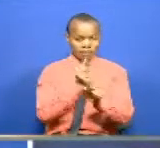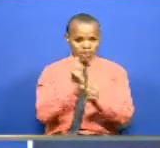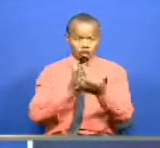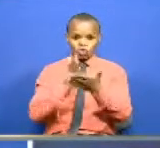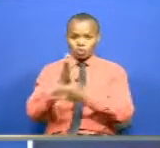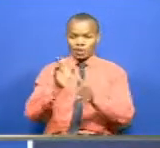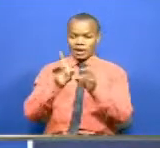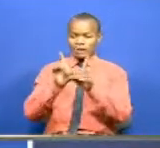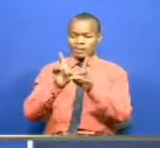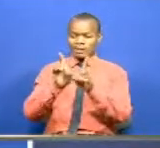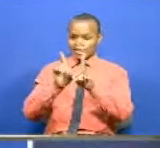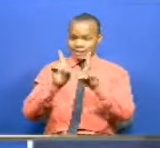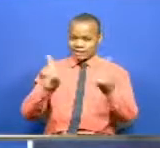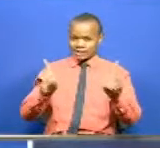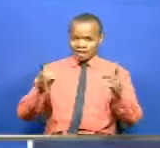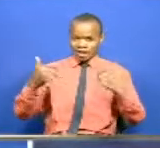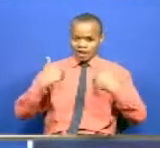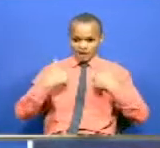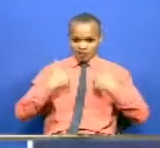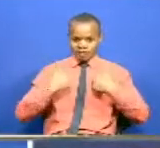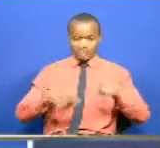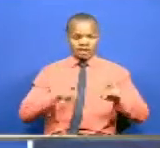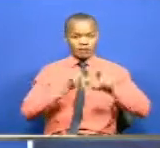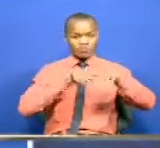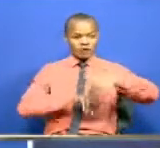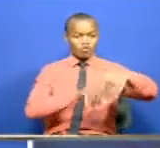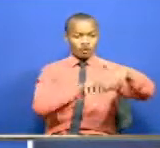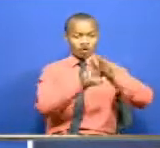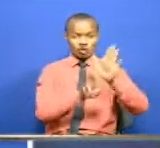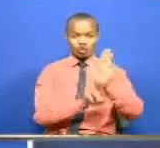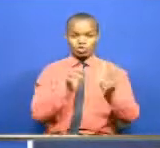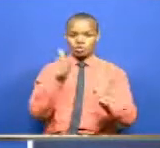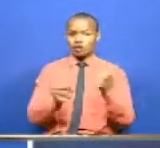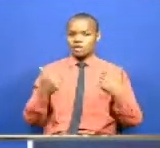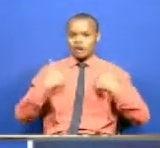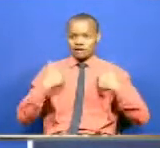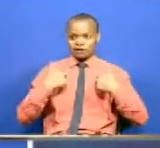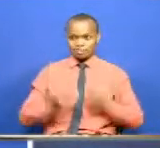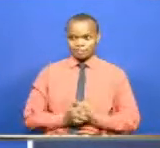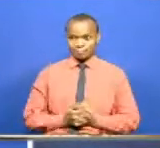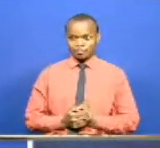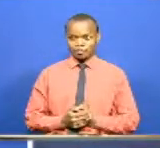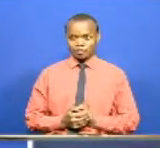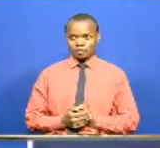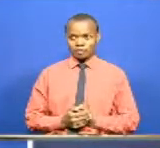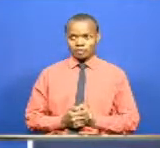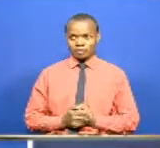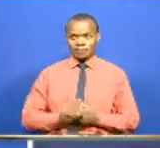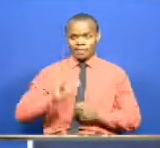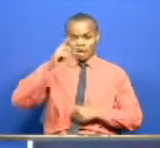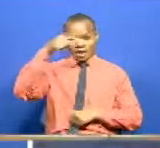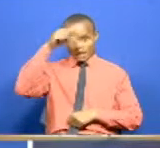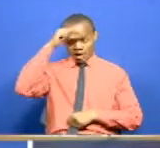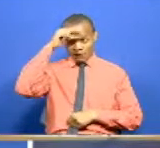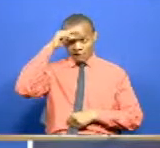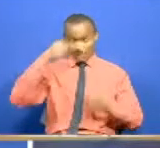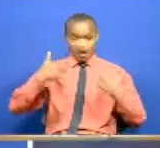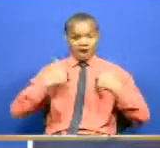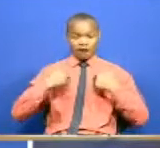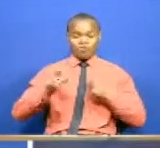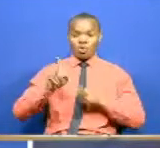kutosha kati ya wanafunzi kuambatana na sheria zilizowekwa. Tayari serikali imetenga shilingi bilioni